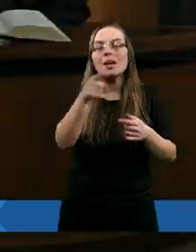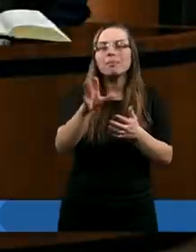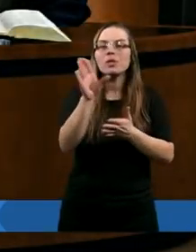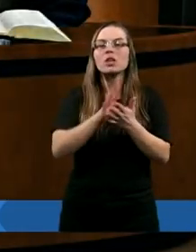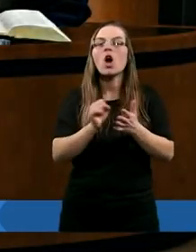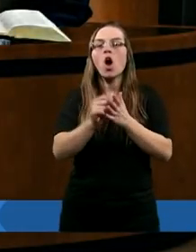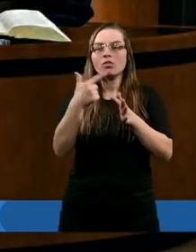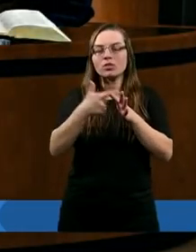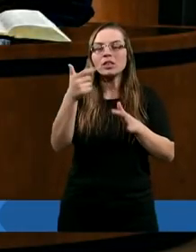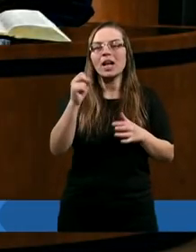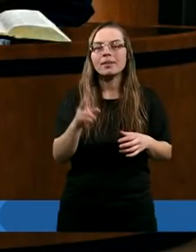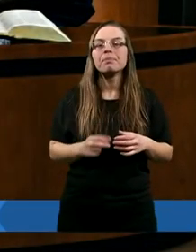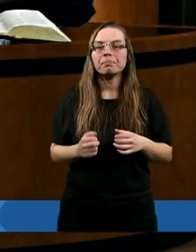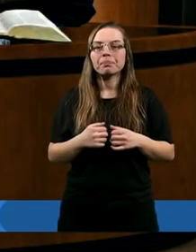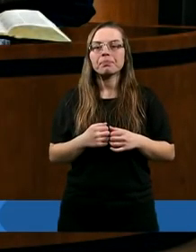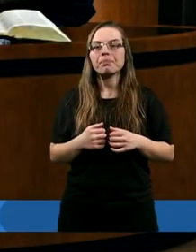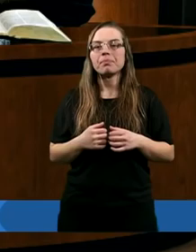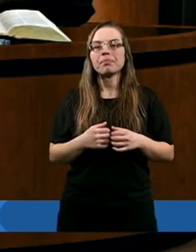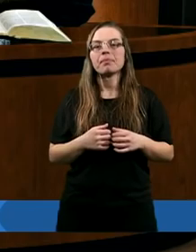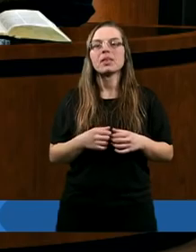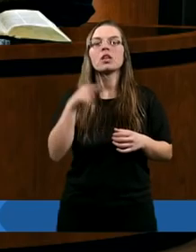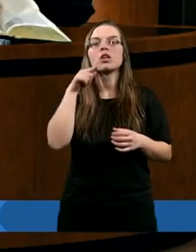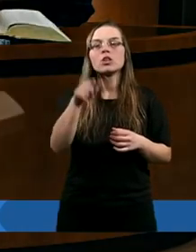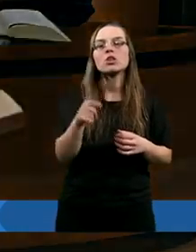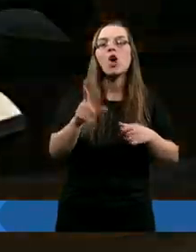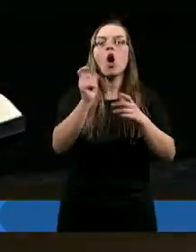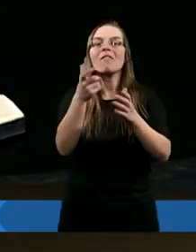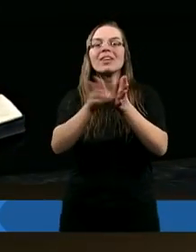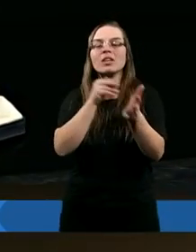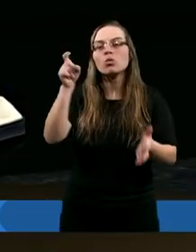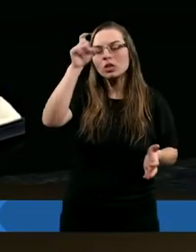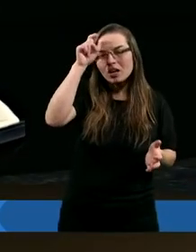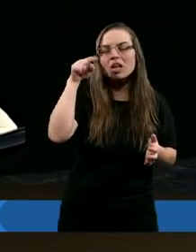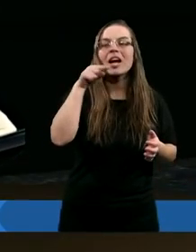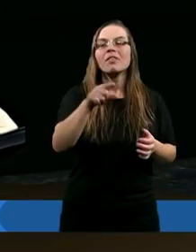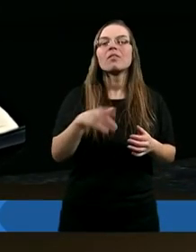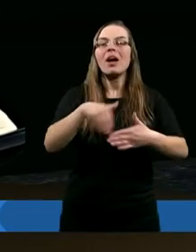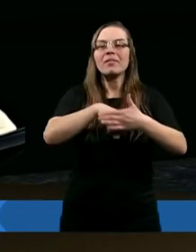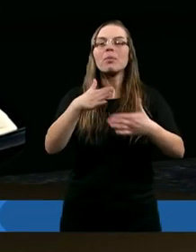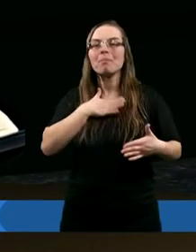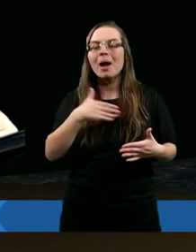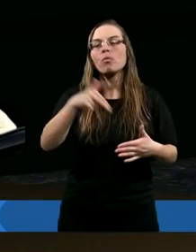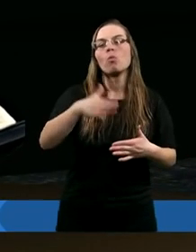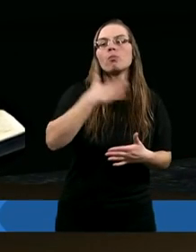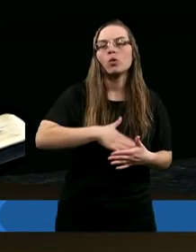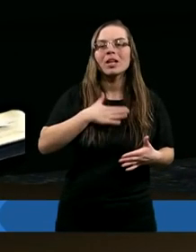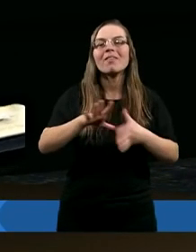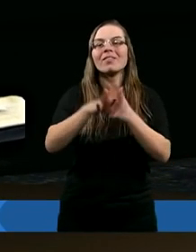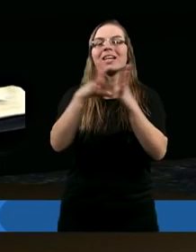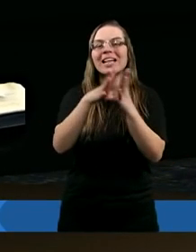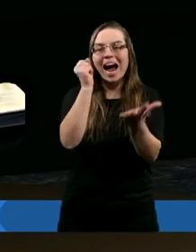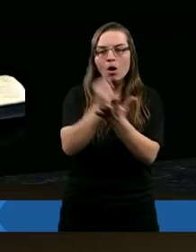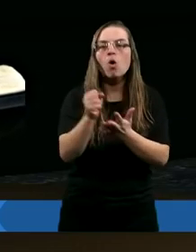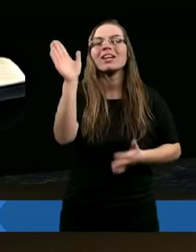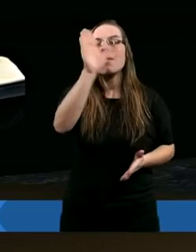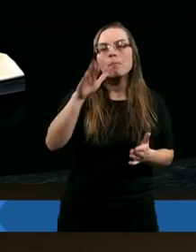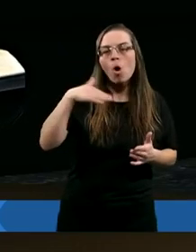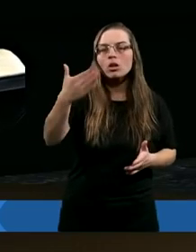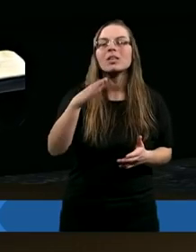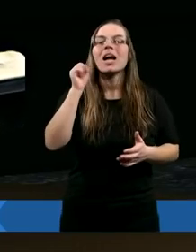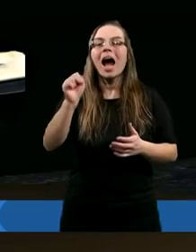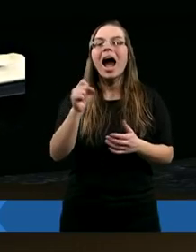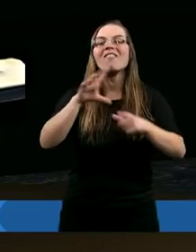fragmentu. Tak. Bo według człowieka wewnętrznego mam upodobanie w zakonie Bożym,